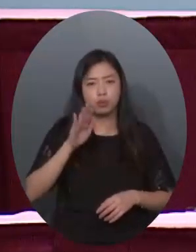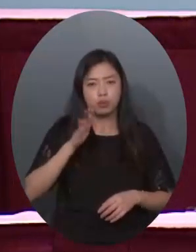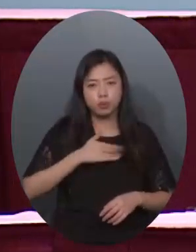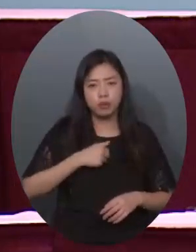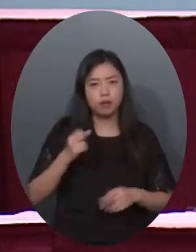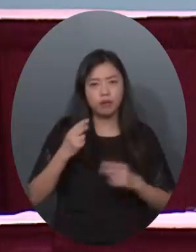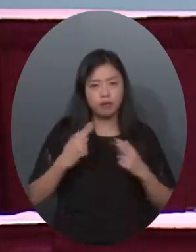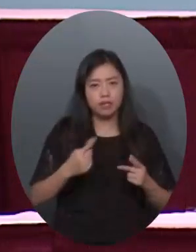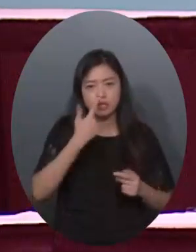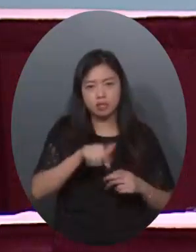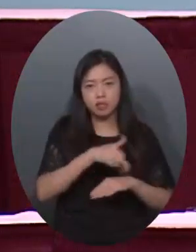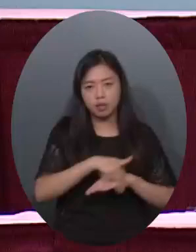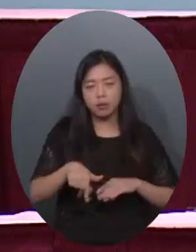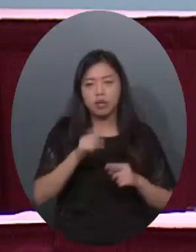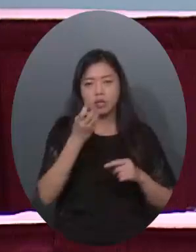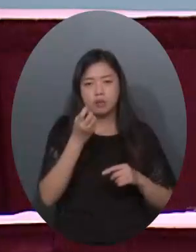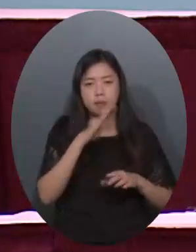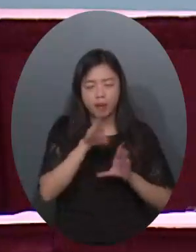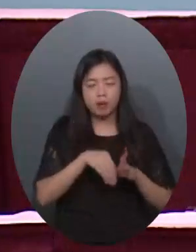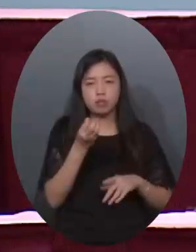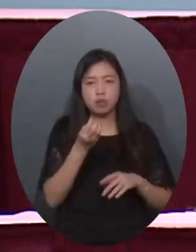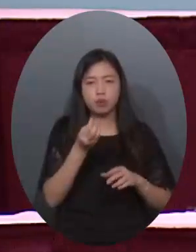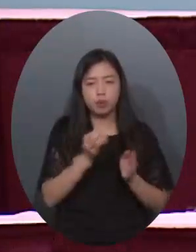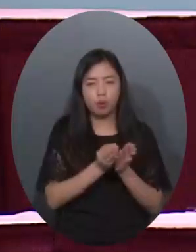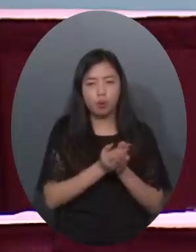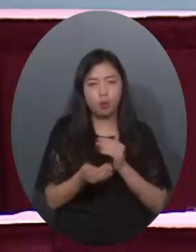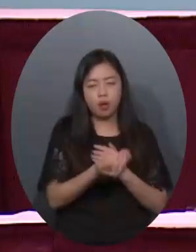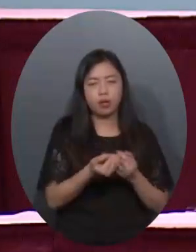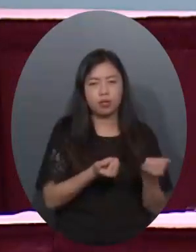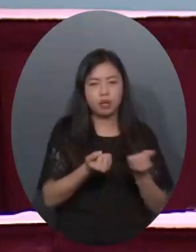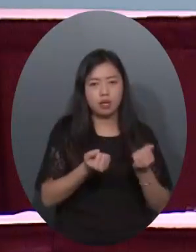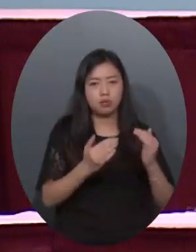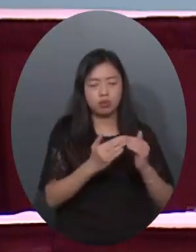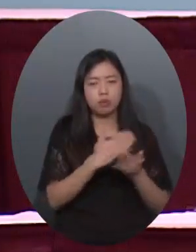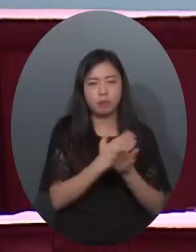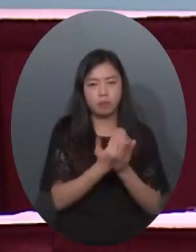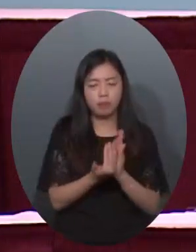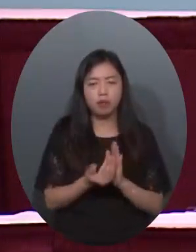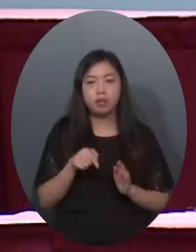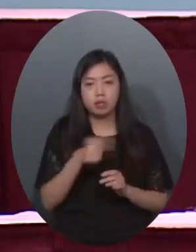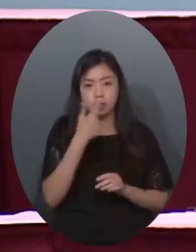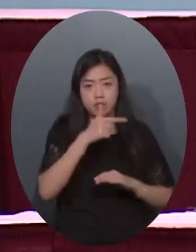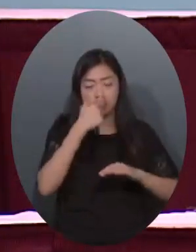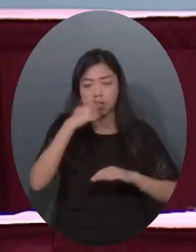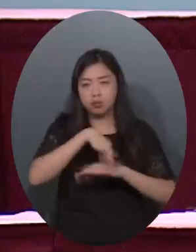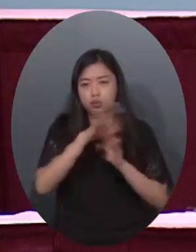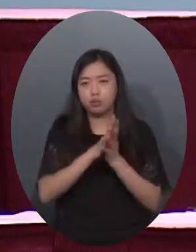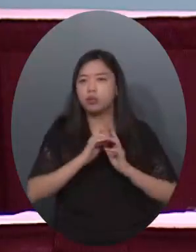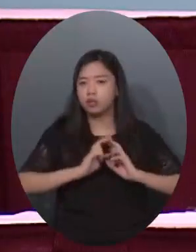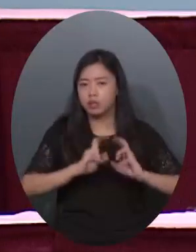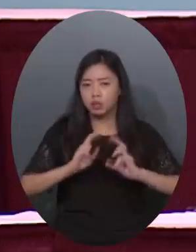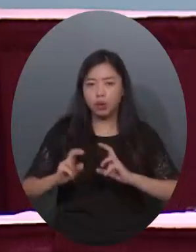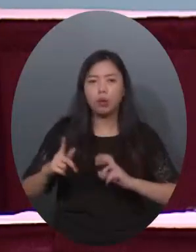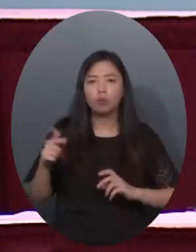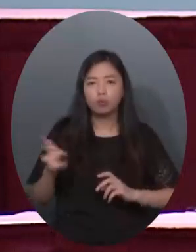車廠物業發展計劃。我們深信這些新項目能令香港的鐵路網絡更